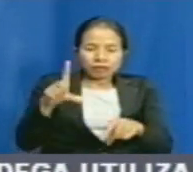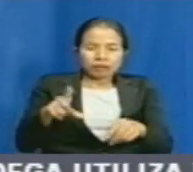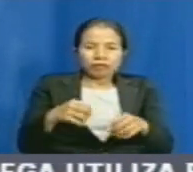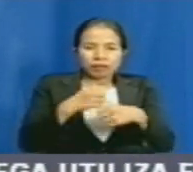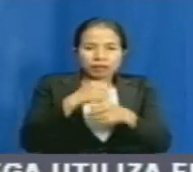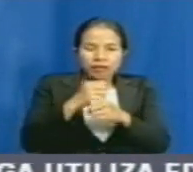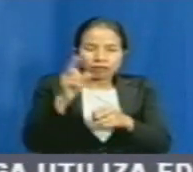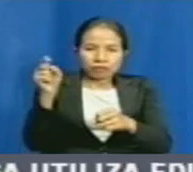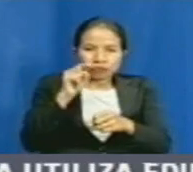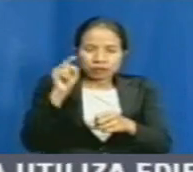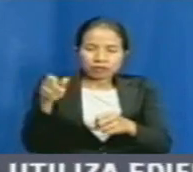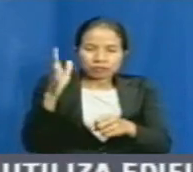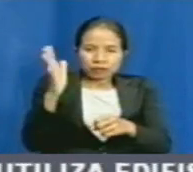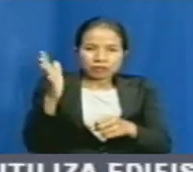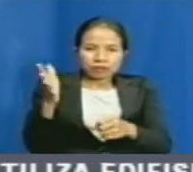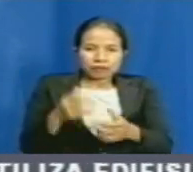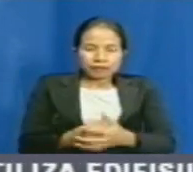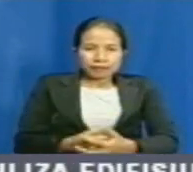fanga 15% lima nulu.